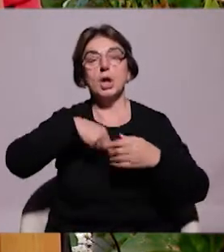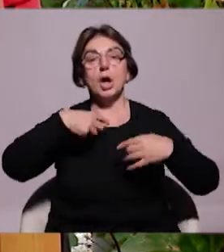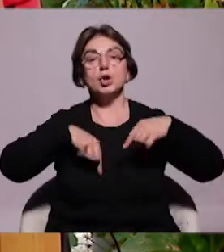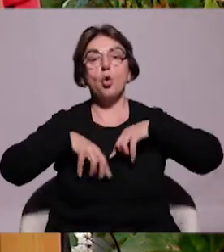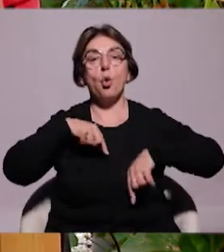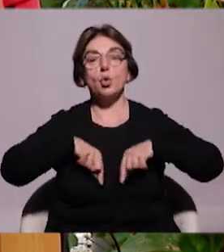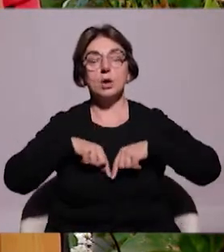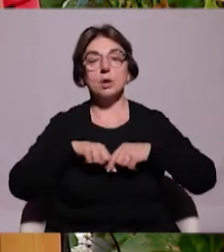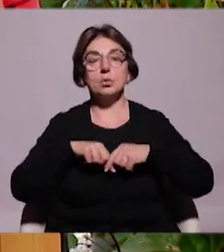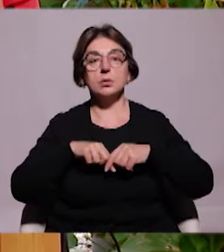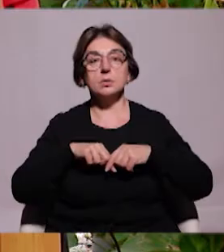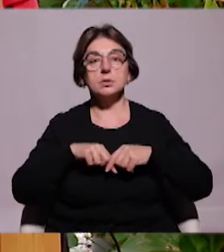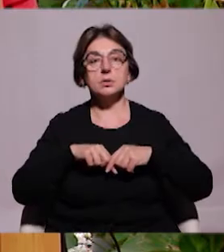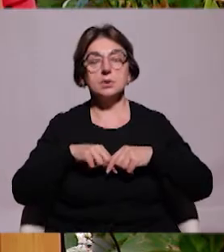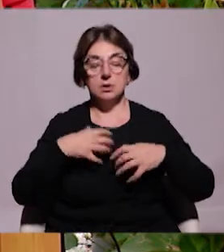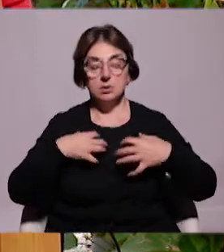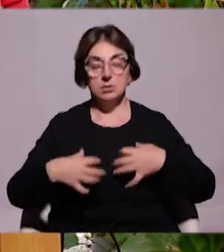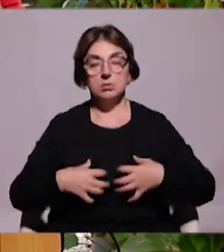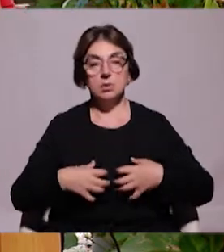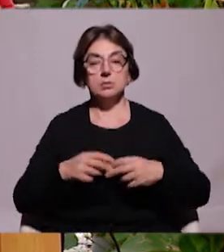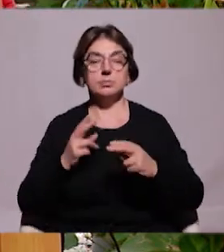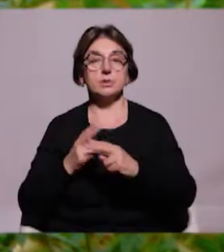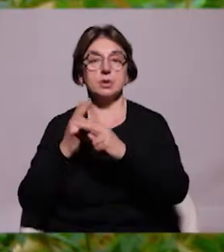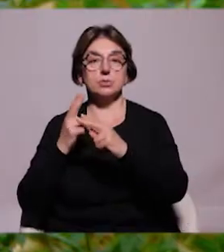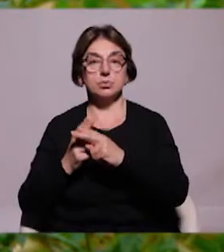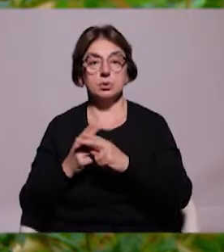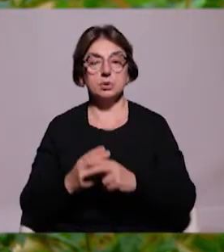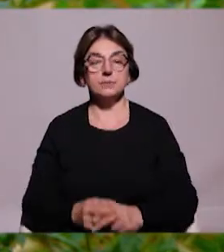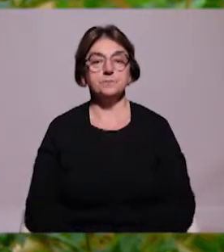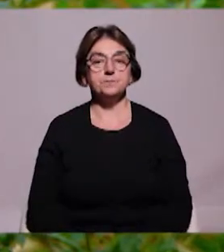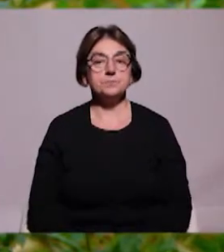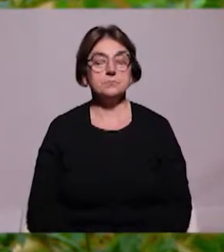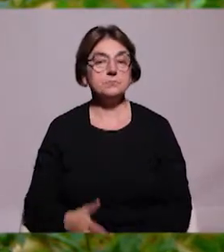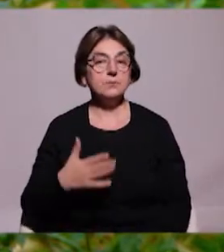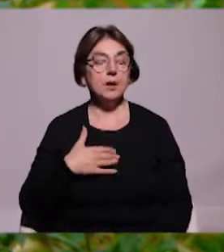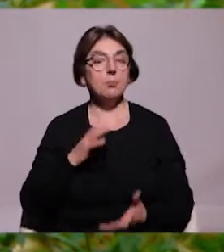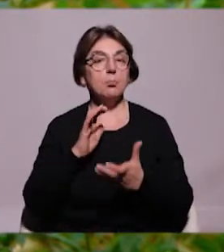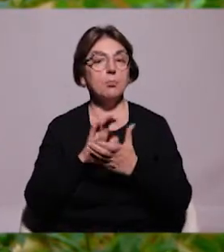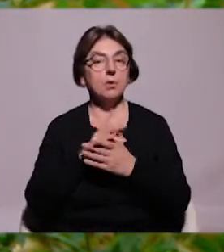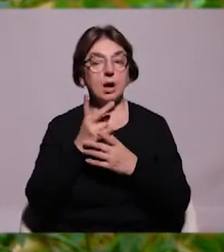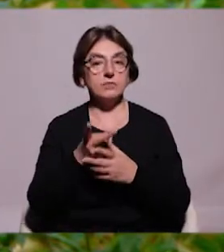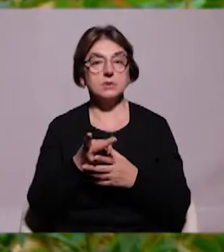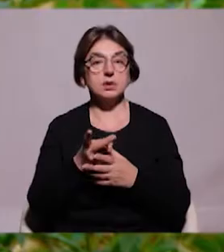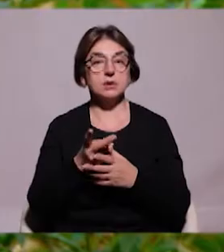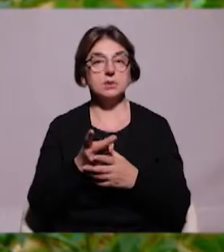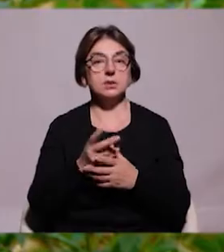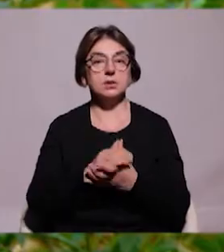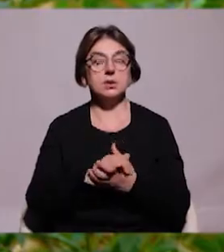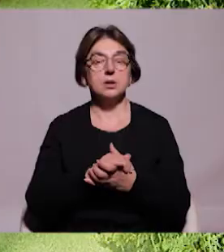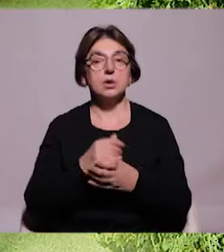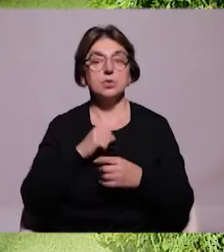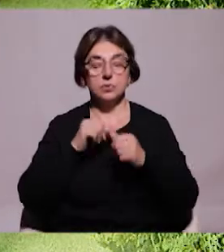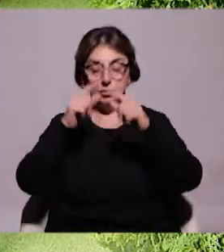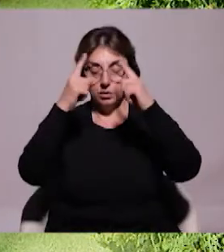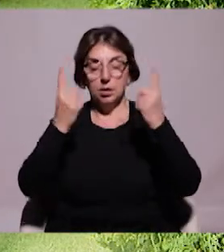ორგანოების ფუნქციონირებას ხელს შეუშლის. მოკლედ, მე გაგაცანით თქვენ